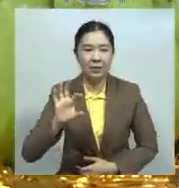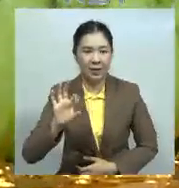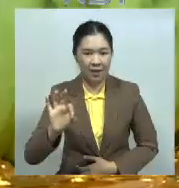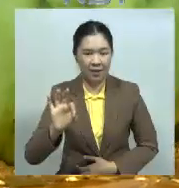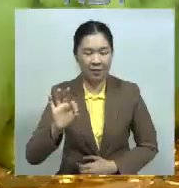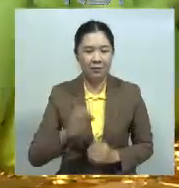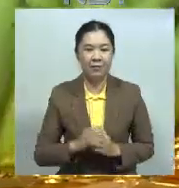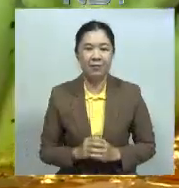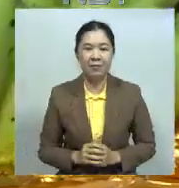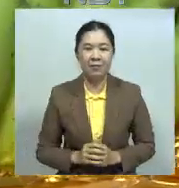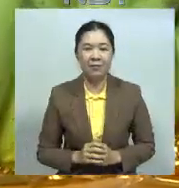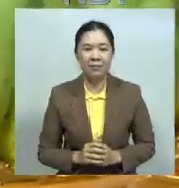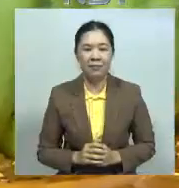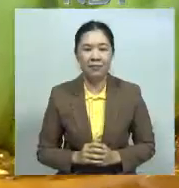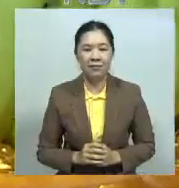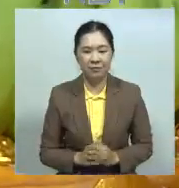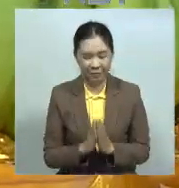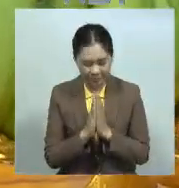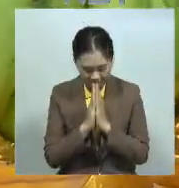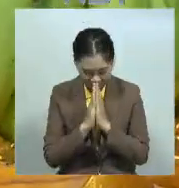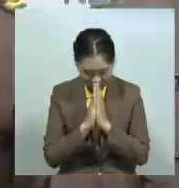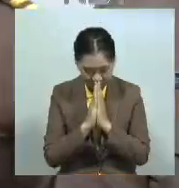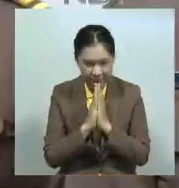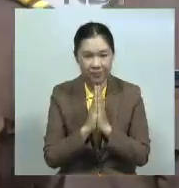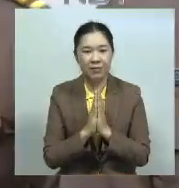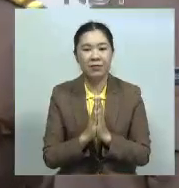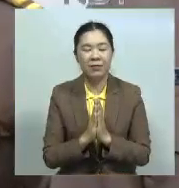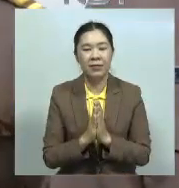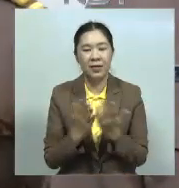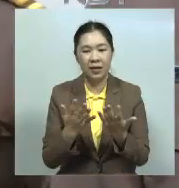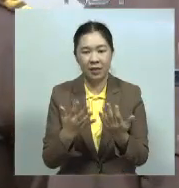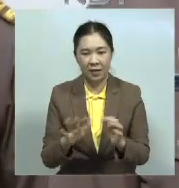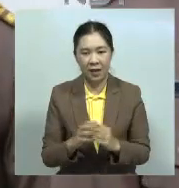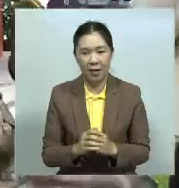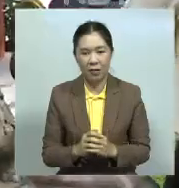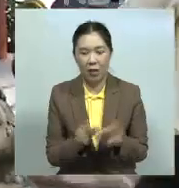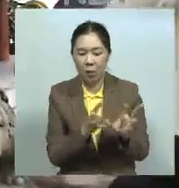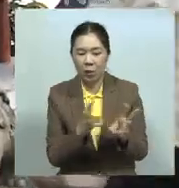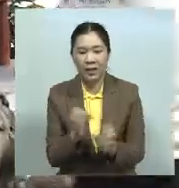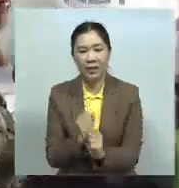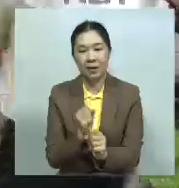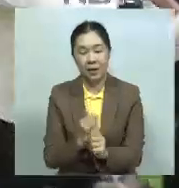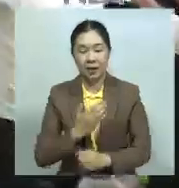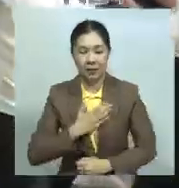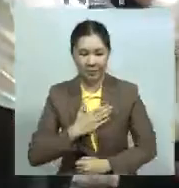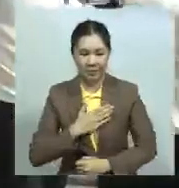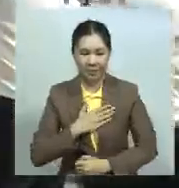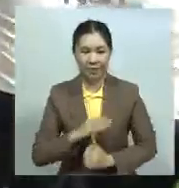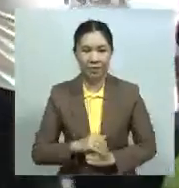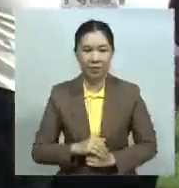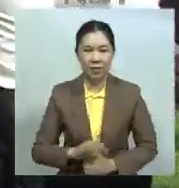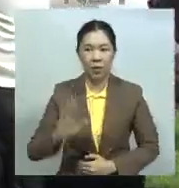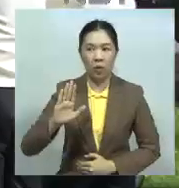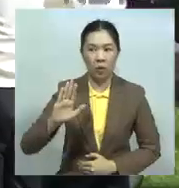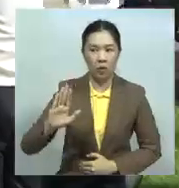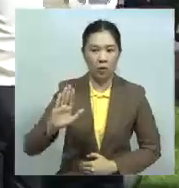8:29 นเข้าสักการะสิ่งศักดิ์สิทธิ์ประจำกระทรวงก่อนเปิดเผยถึงแนวทางการทำงานว่าได้น้อมนำแนวทางพระรา